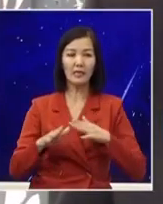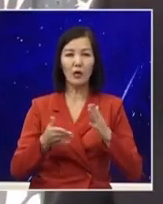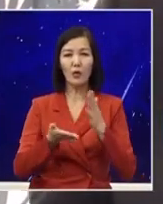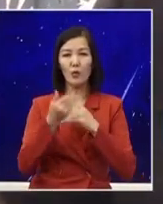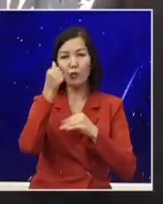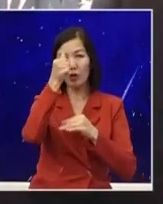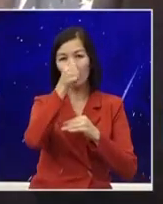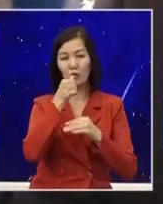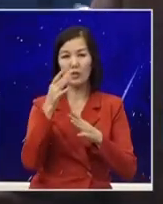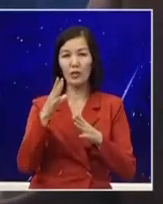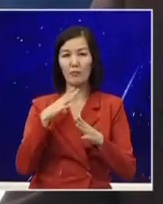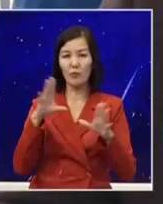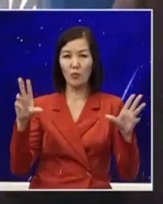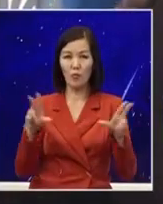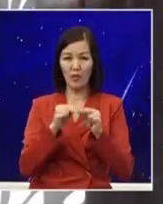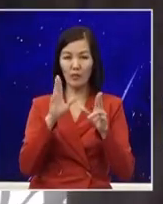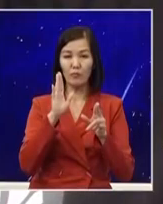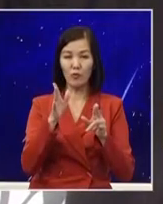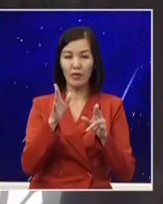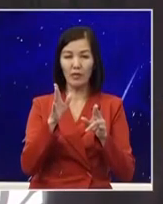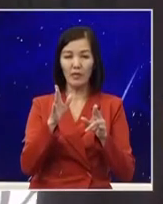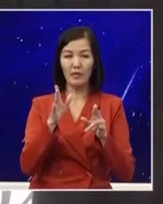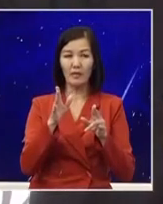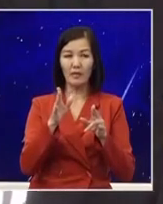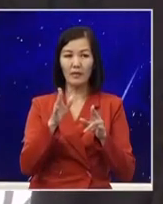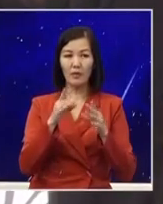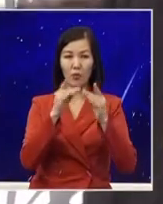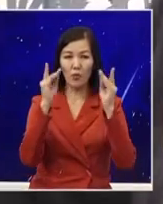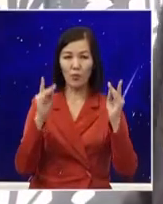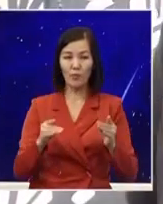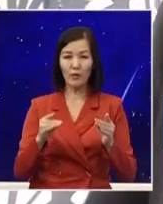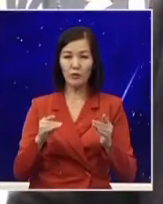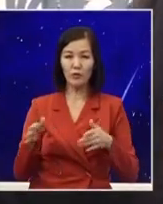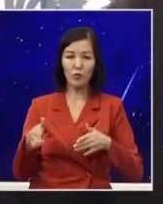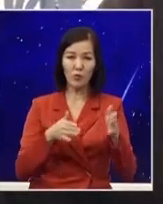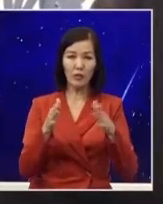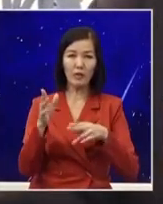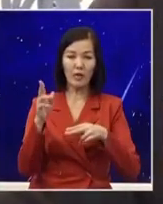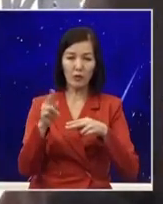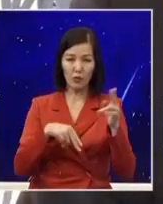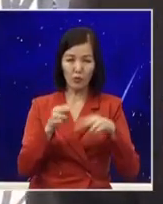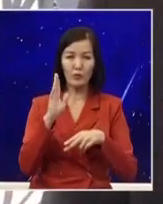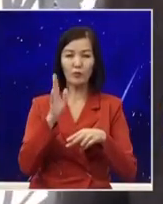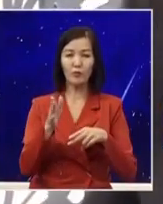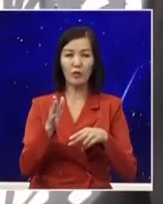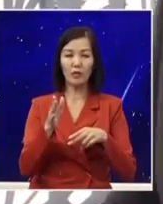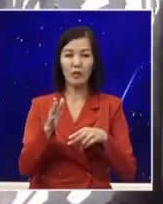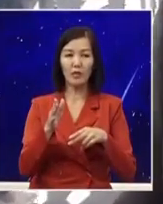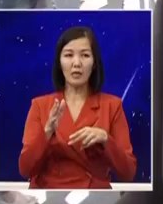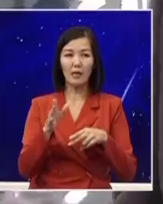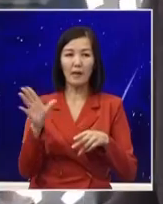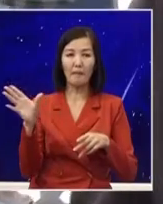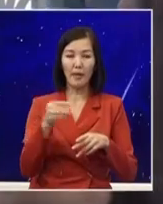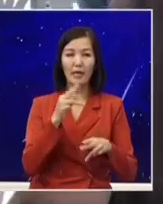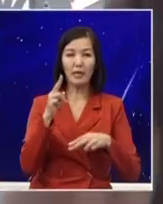еді. Осындай нәрсе істеймін, мынандай автожолды да жүргіземін. Жаяу жүргіншілерді жолын